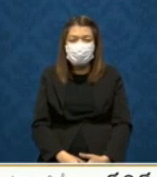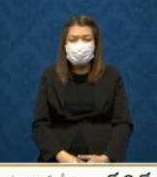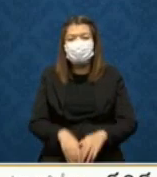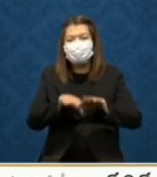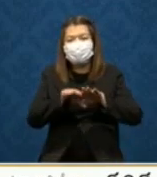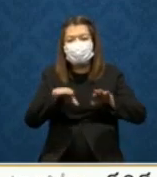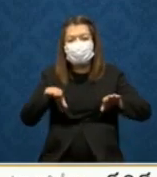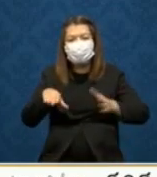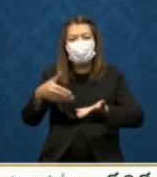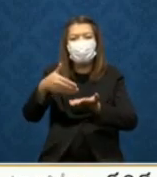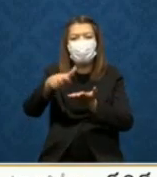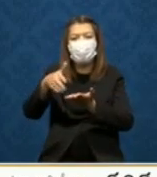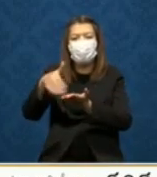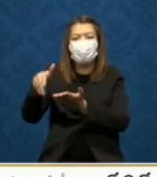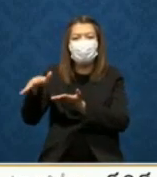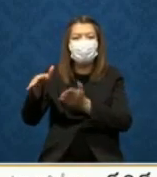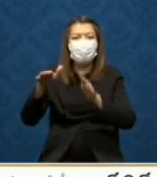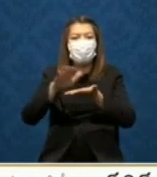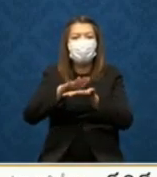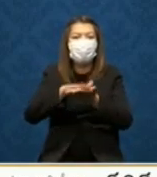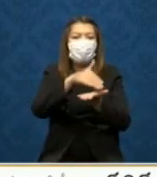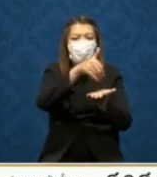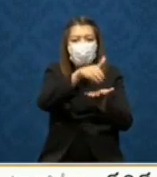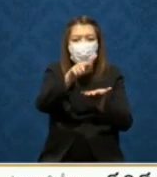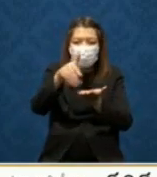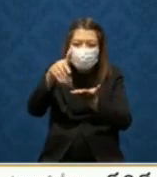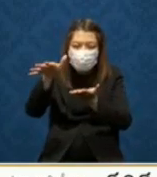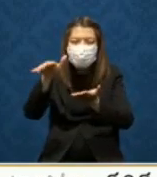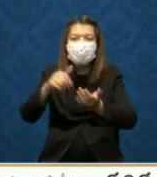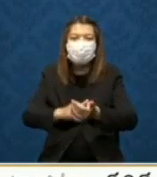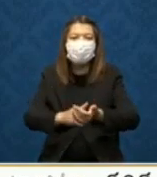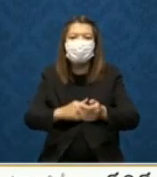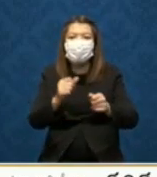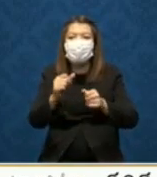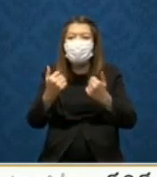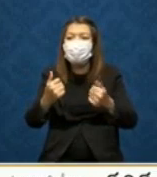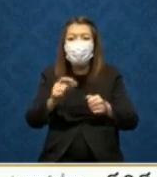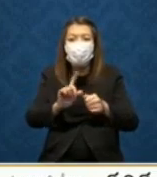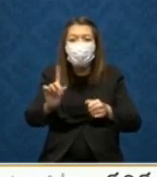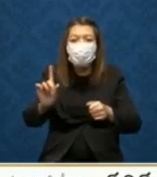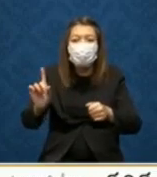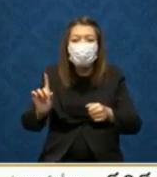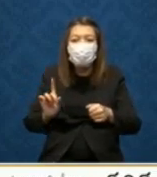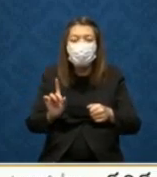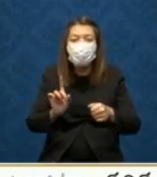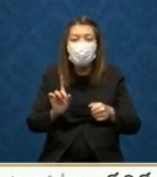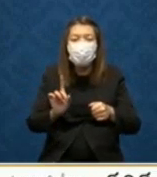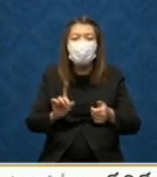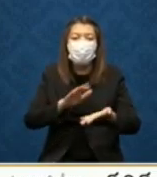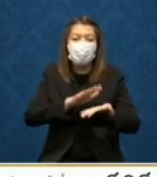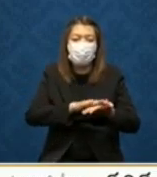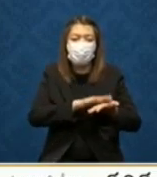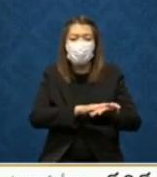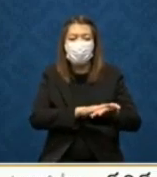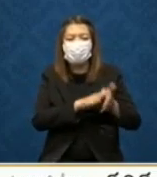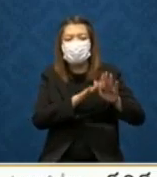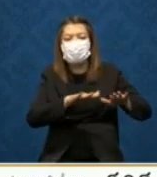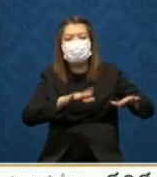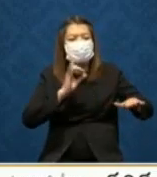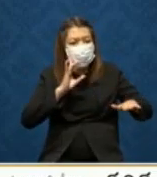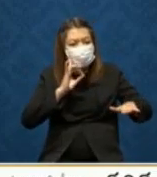ที่ถูกไล่ออกจากโรงเรียนถามว่าเไปอยู่ที่ไหนโรงเรียนถ้ามีเด็กเกเรเด็ก